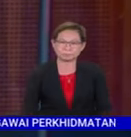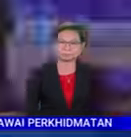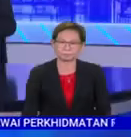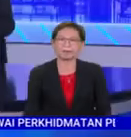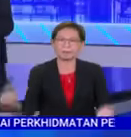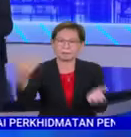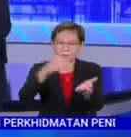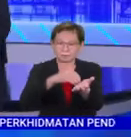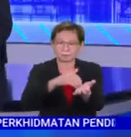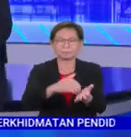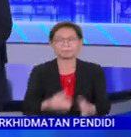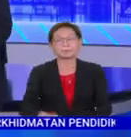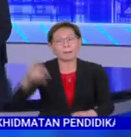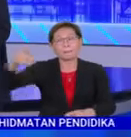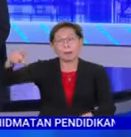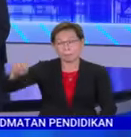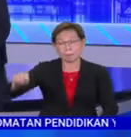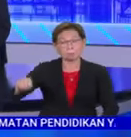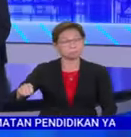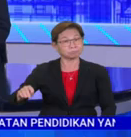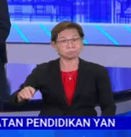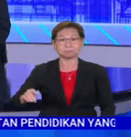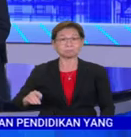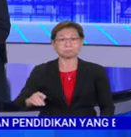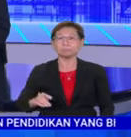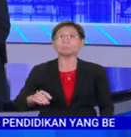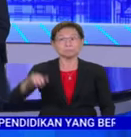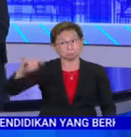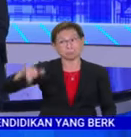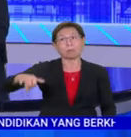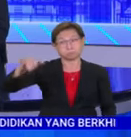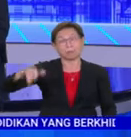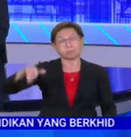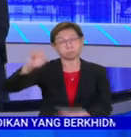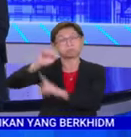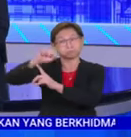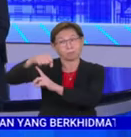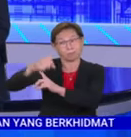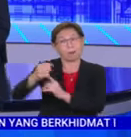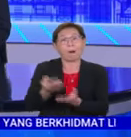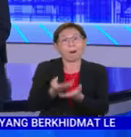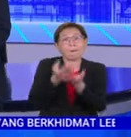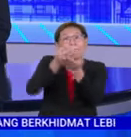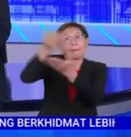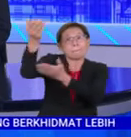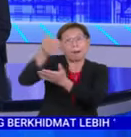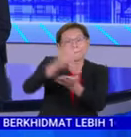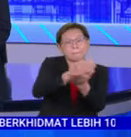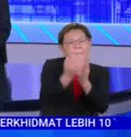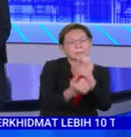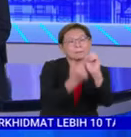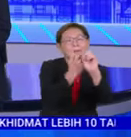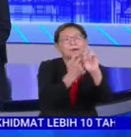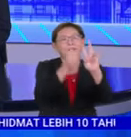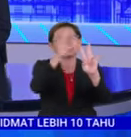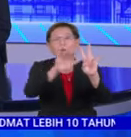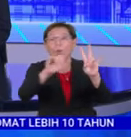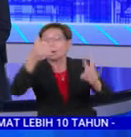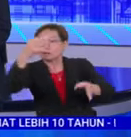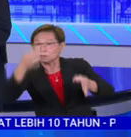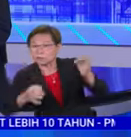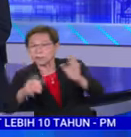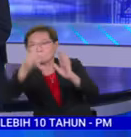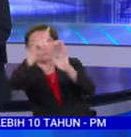Sekali lagi, Perdana Menteri tidak menolak kemungkinan membentangkan bajet 2023 pada 7 Oktober ini